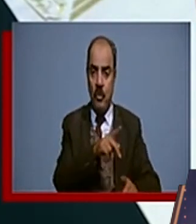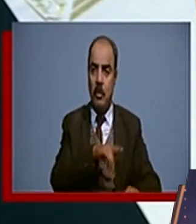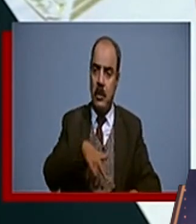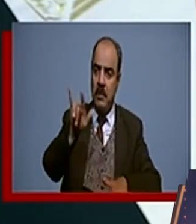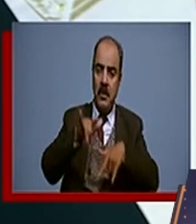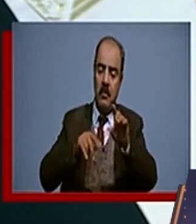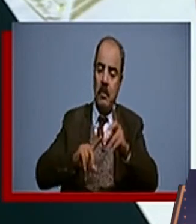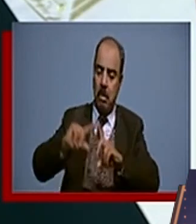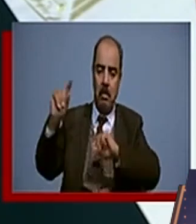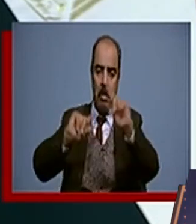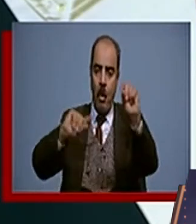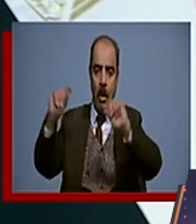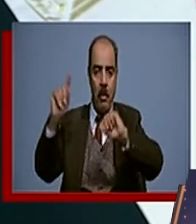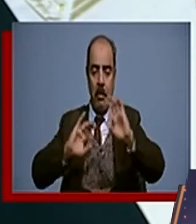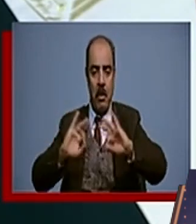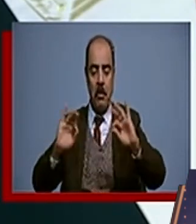هذه